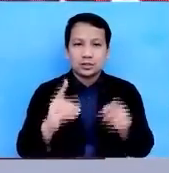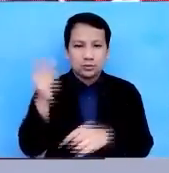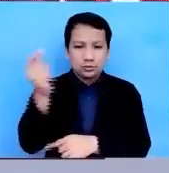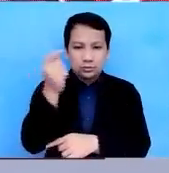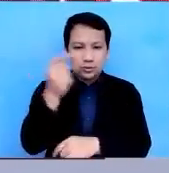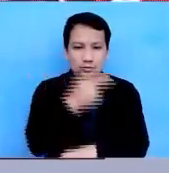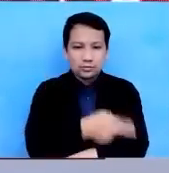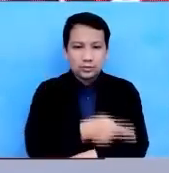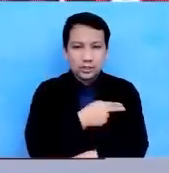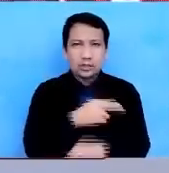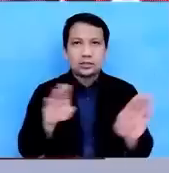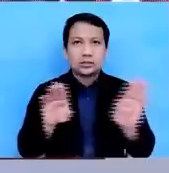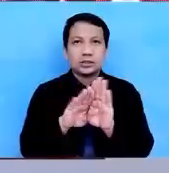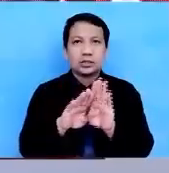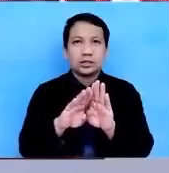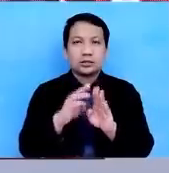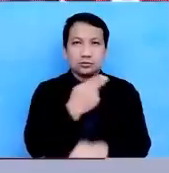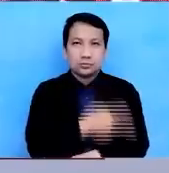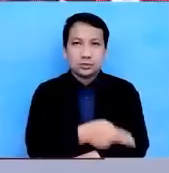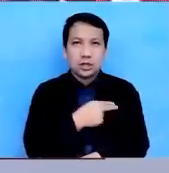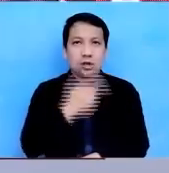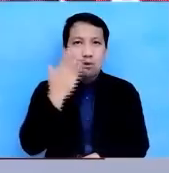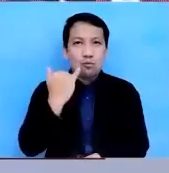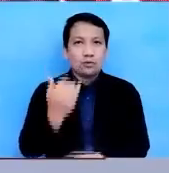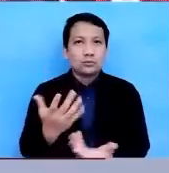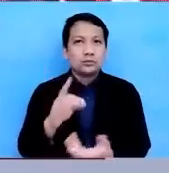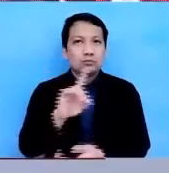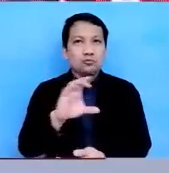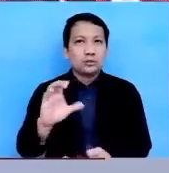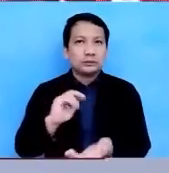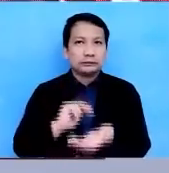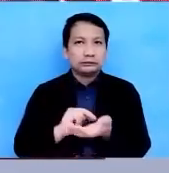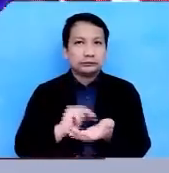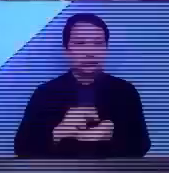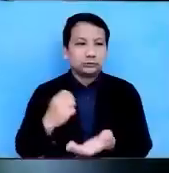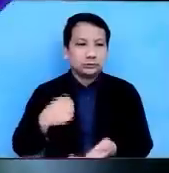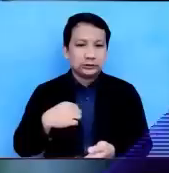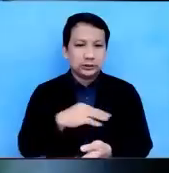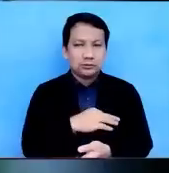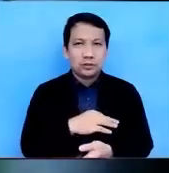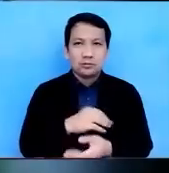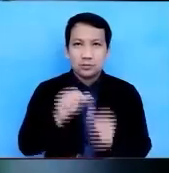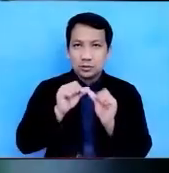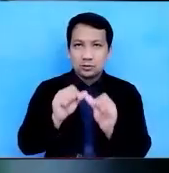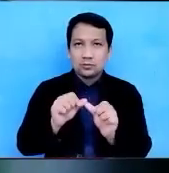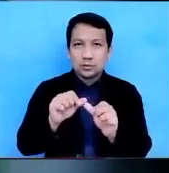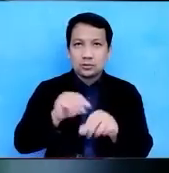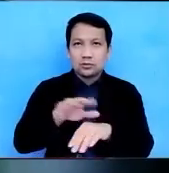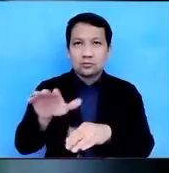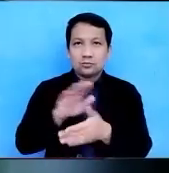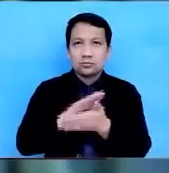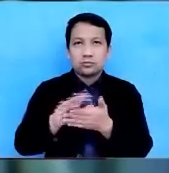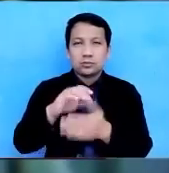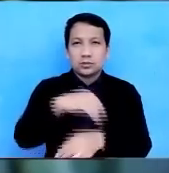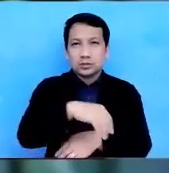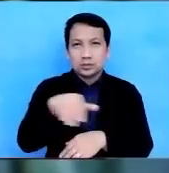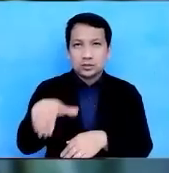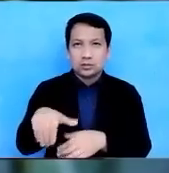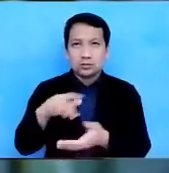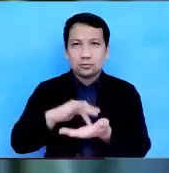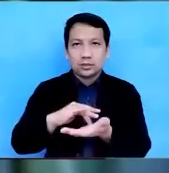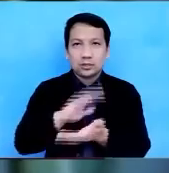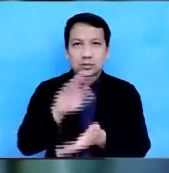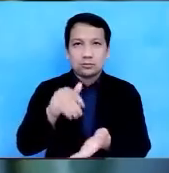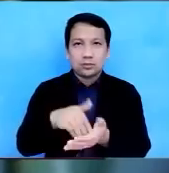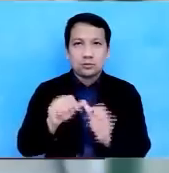matapos magpositibo sa COVID-19 ng higit 100 nurse at staff. Puspusan ng disinfection sa Cagayan Valley Medical Center.